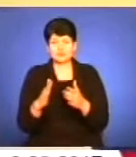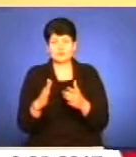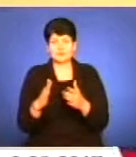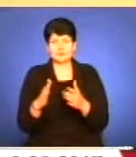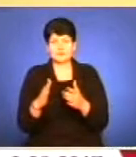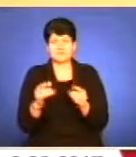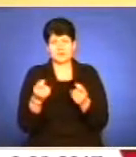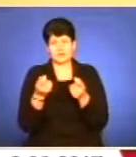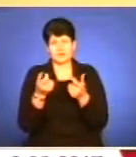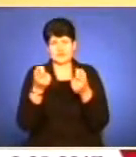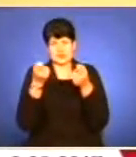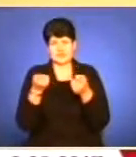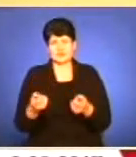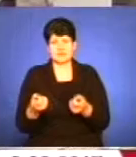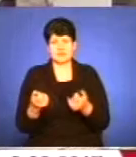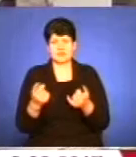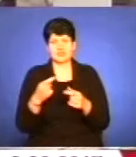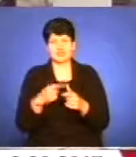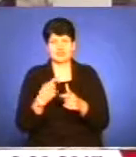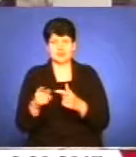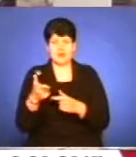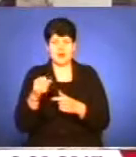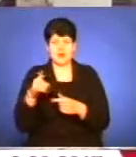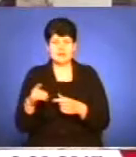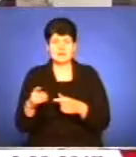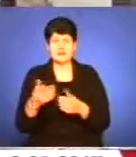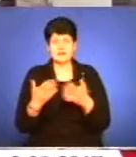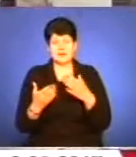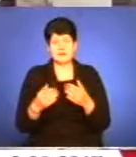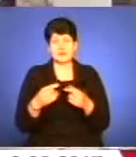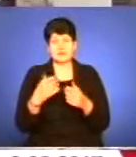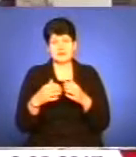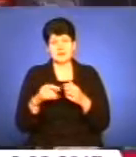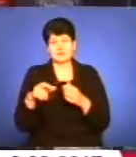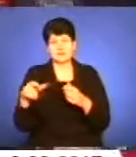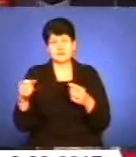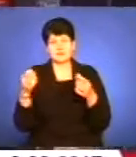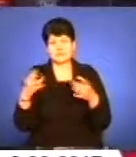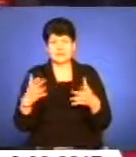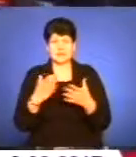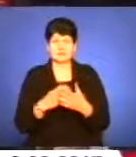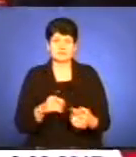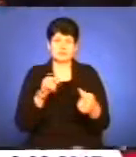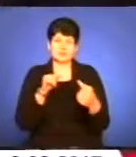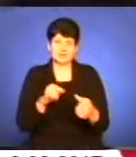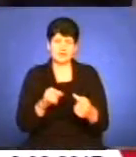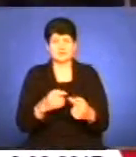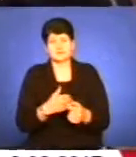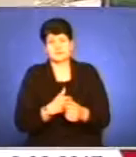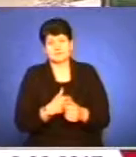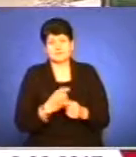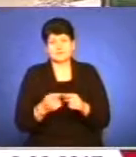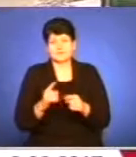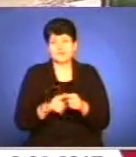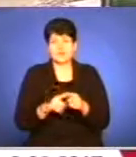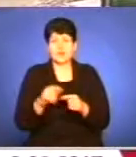джерелах енергії дещо нижчими, ніж на газу. Проте серед пересічних тернополян є прихильники і противники задуму. Люди хвилюються,